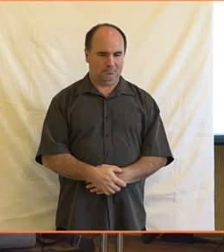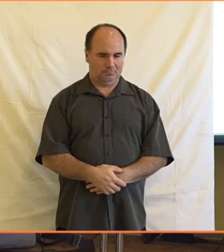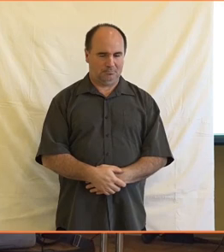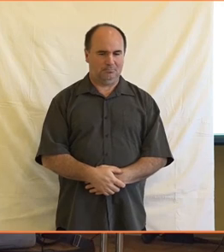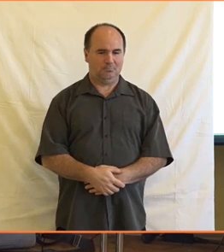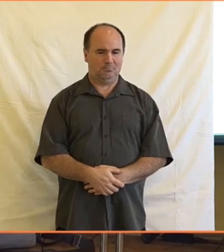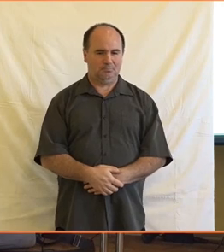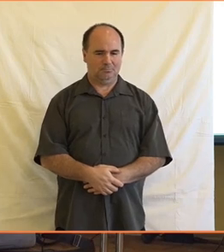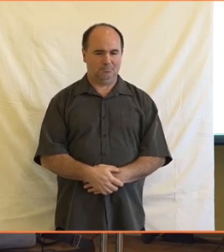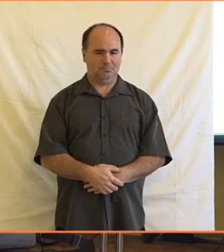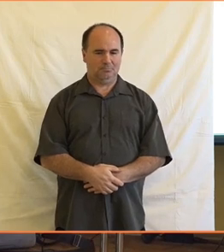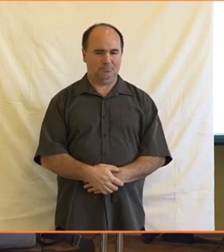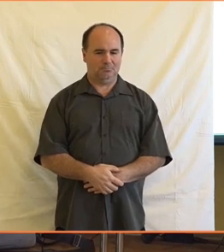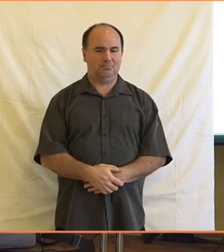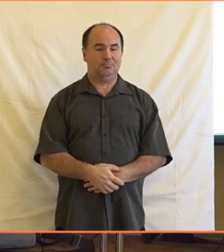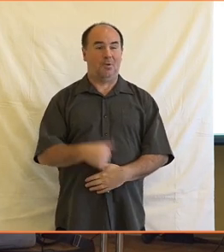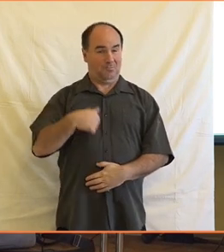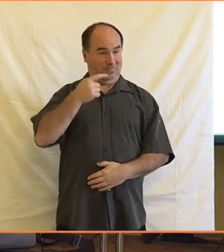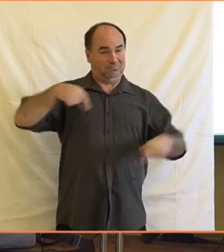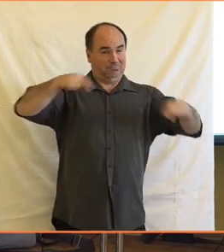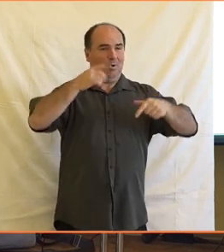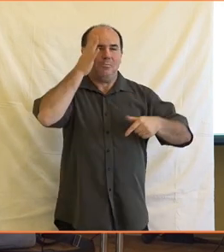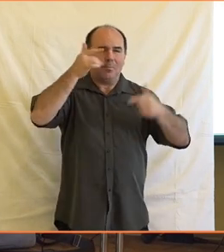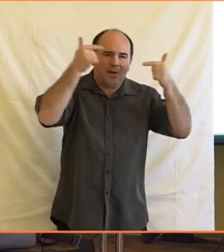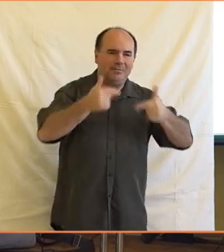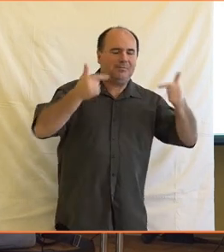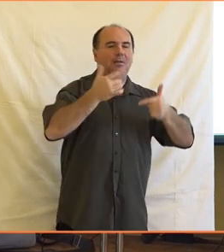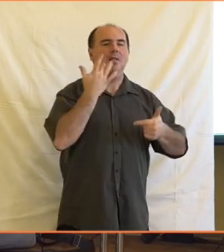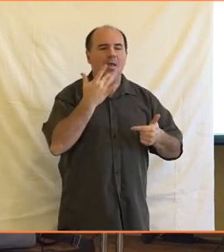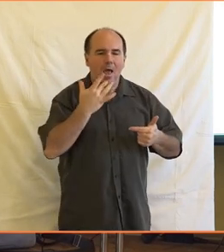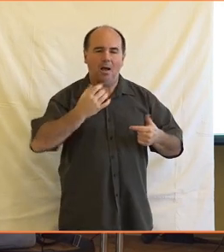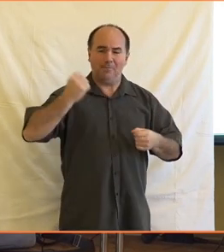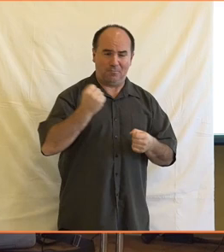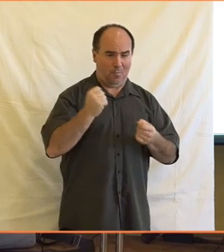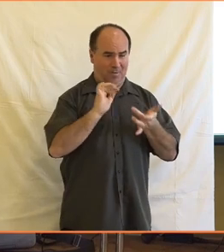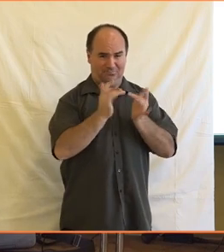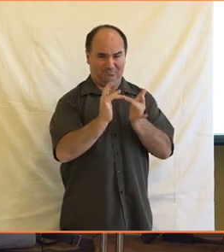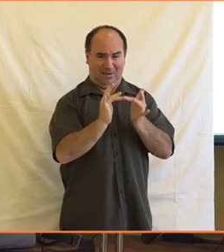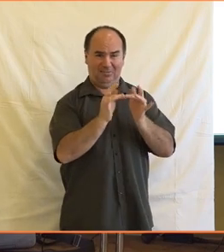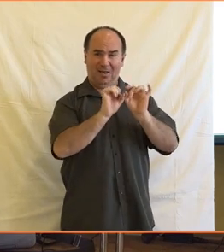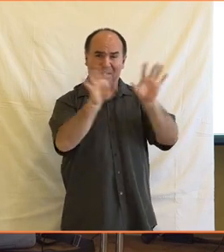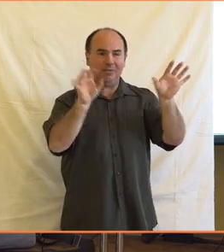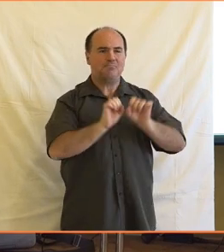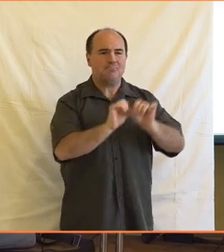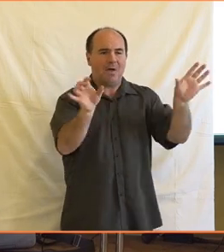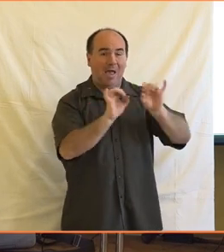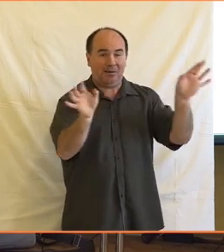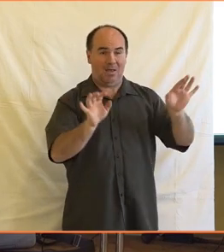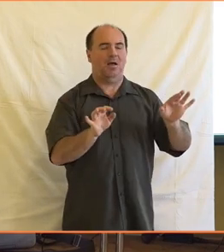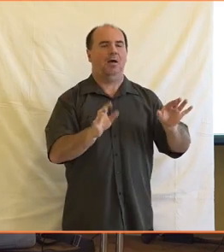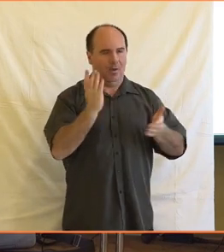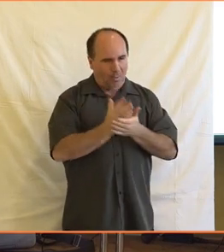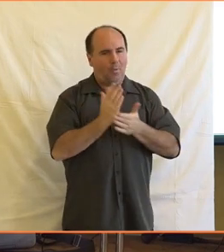Tím, jak budeme osvětlovat, jak fungují digitální média, budeme ovlivňovat lidská práva a už tak